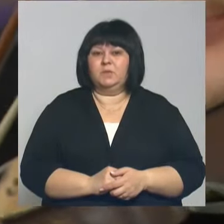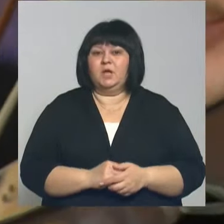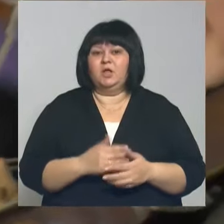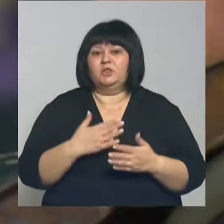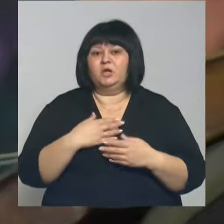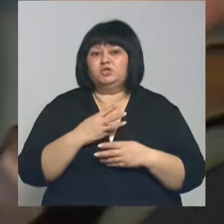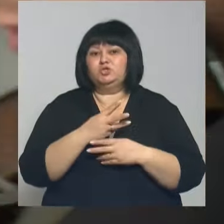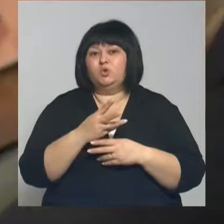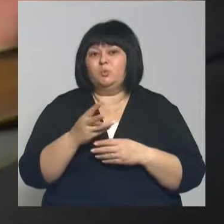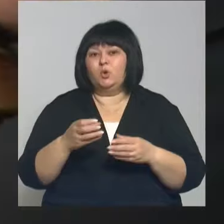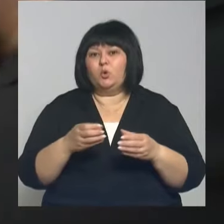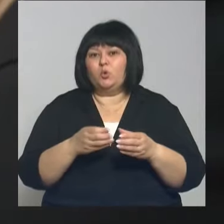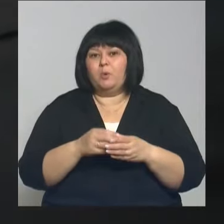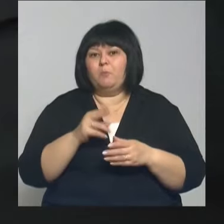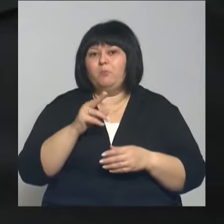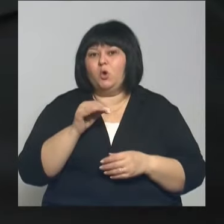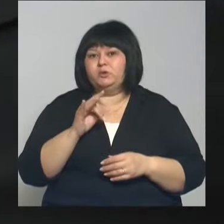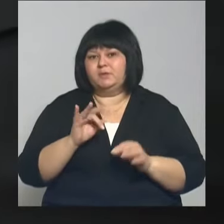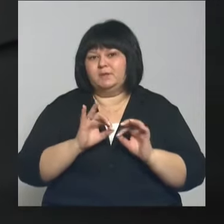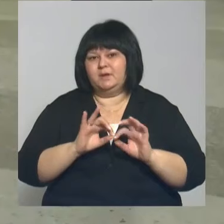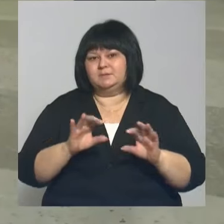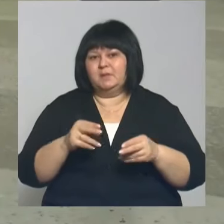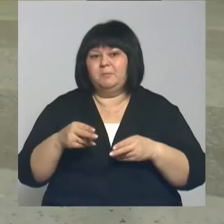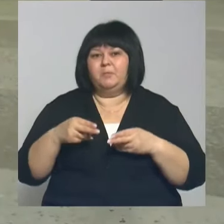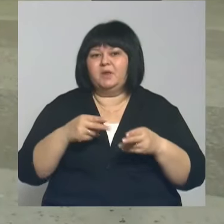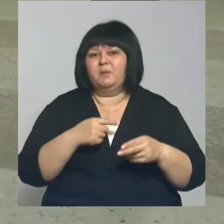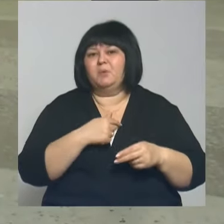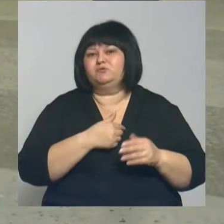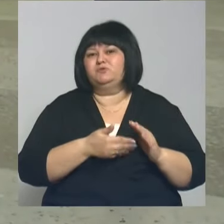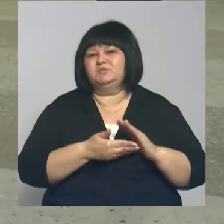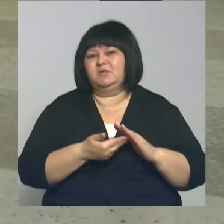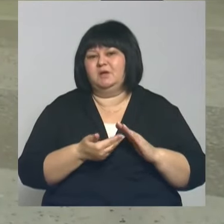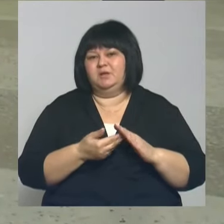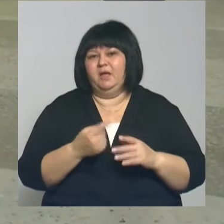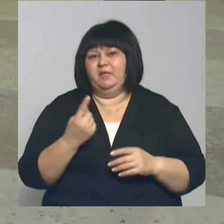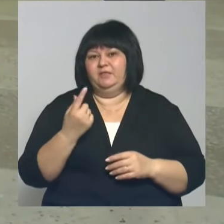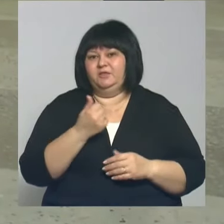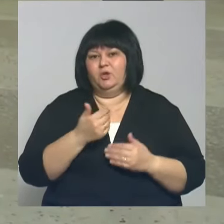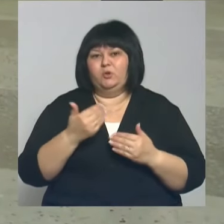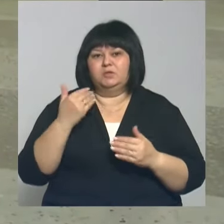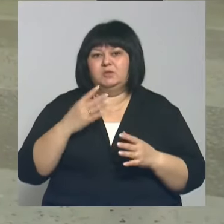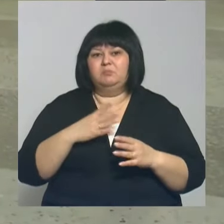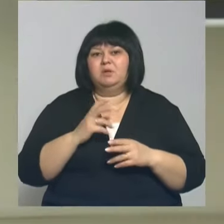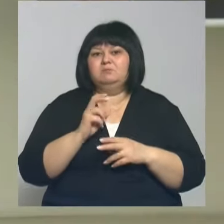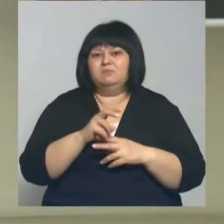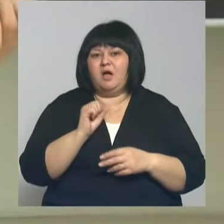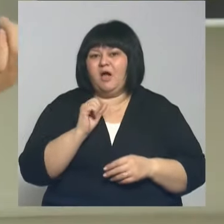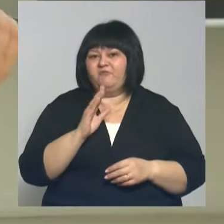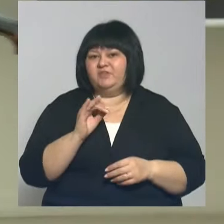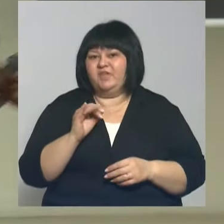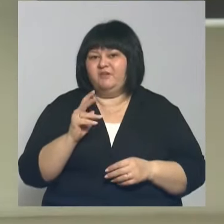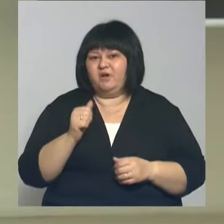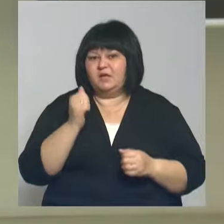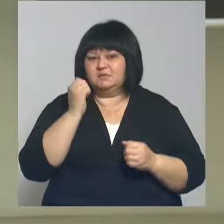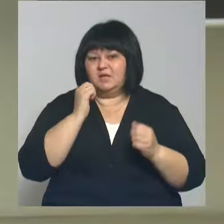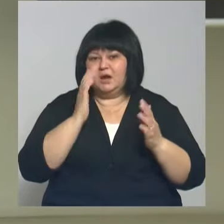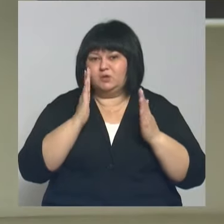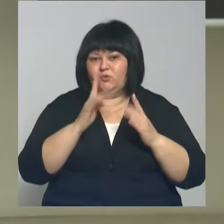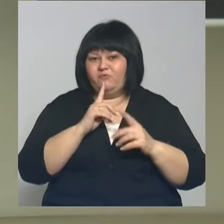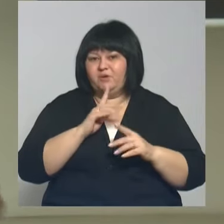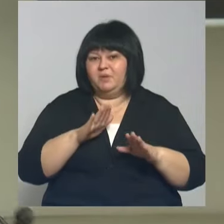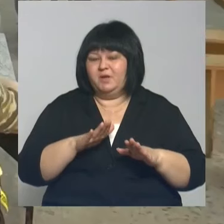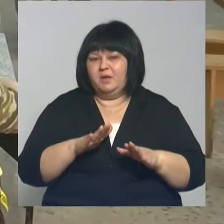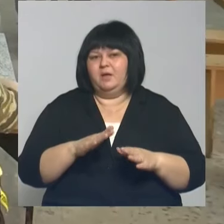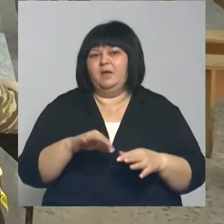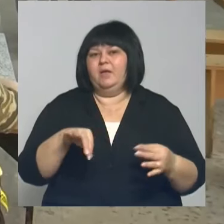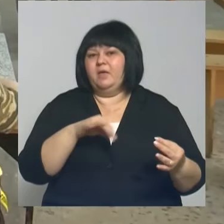Нашей съемочной группе Петр рассказал, приехал по зову сердца. Буквально неделю назад был в Авдеевке. В Староскольском пункте временного размещения